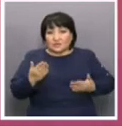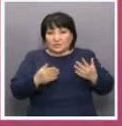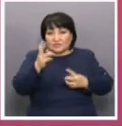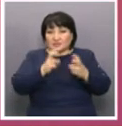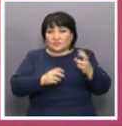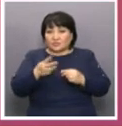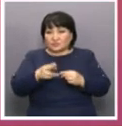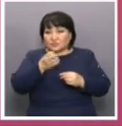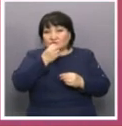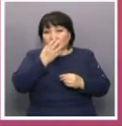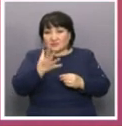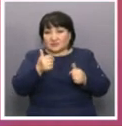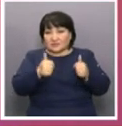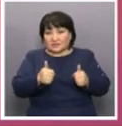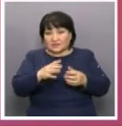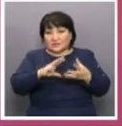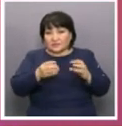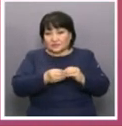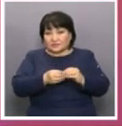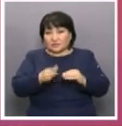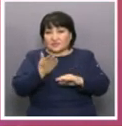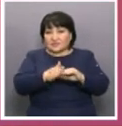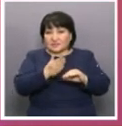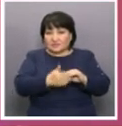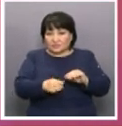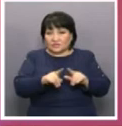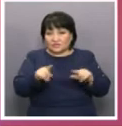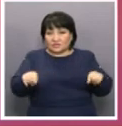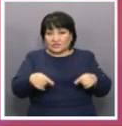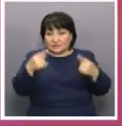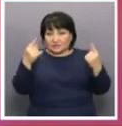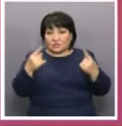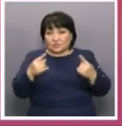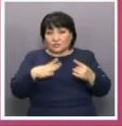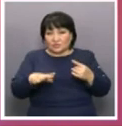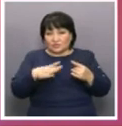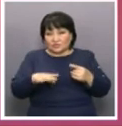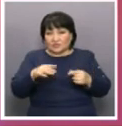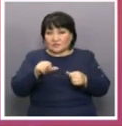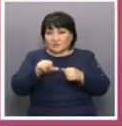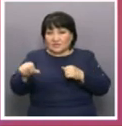оң нәтижелер, соның ішінде несиелеудің жандануы күтіліп отырғанына баса назар аударды.